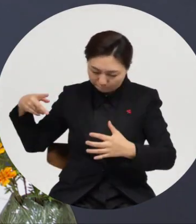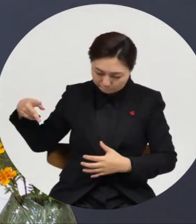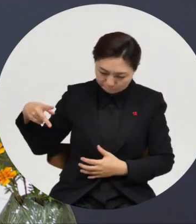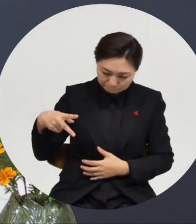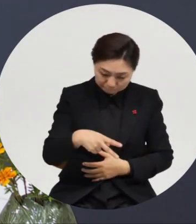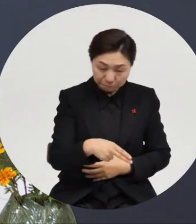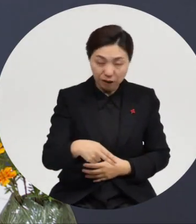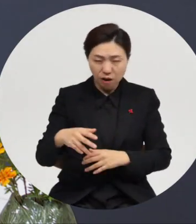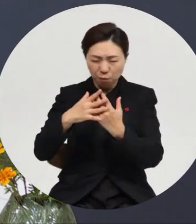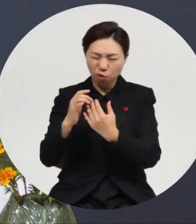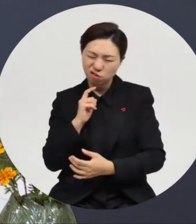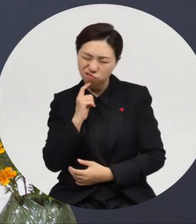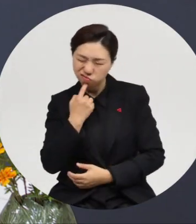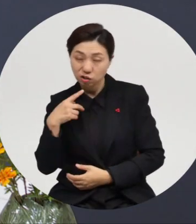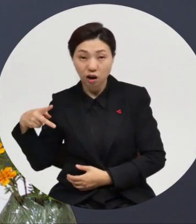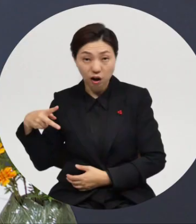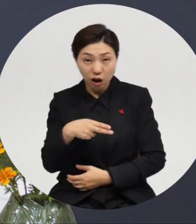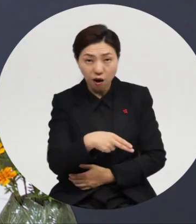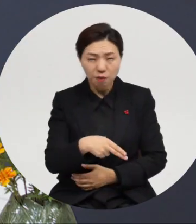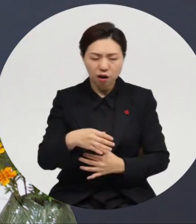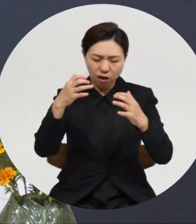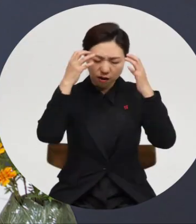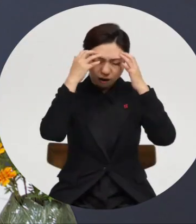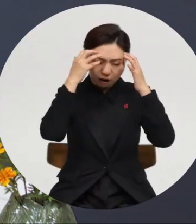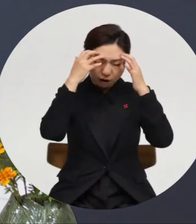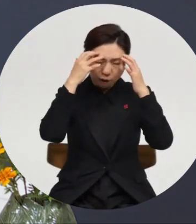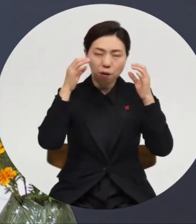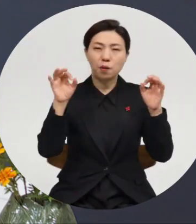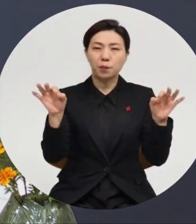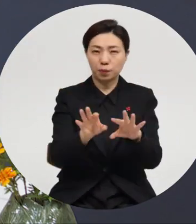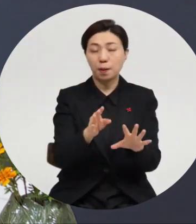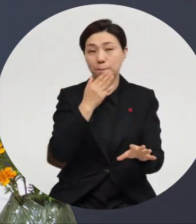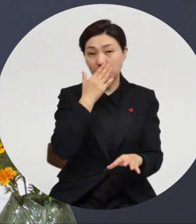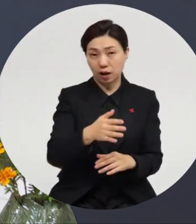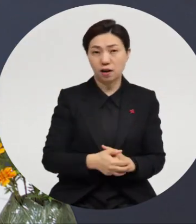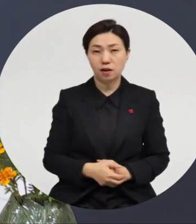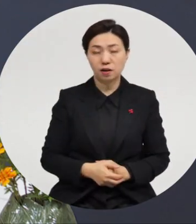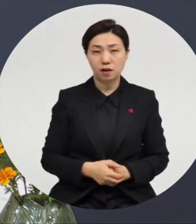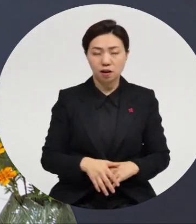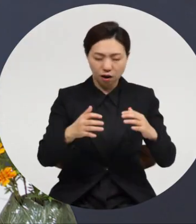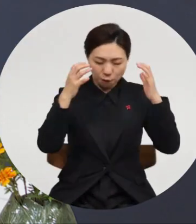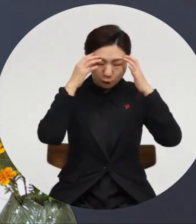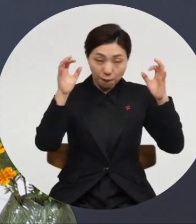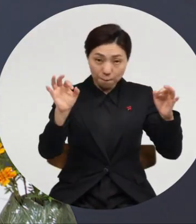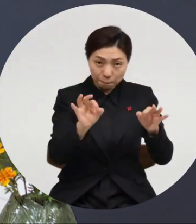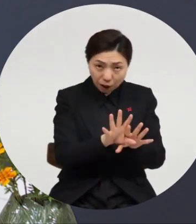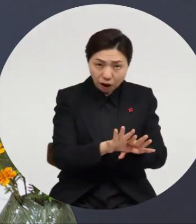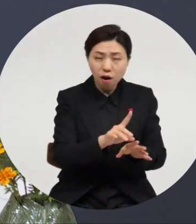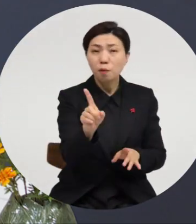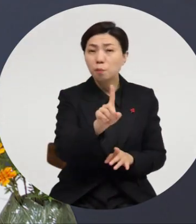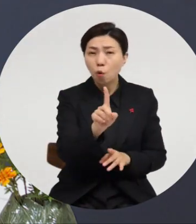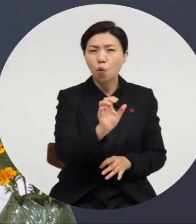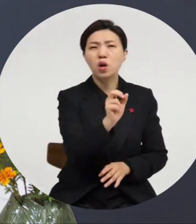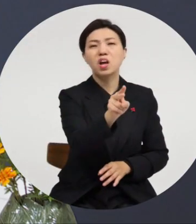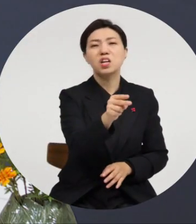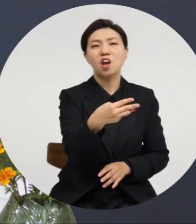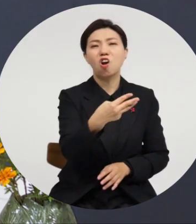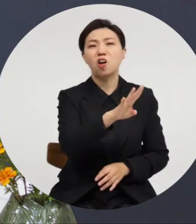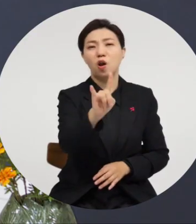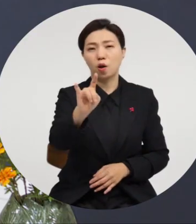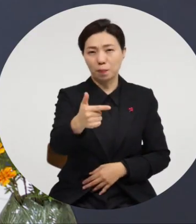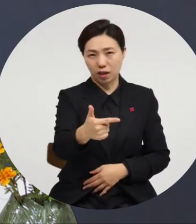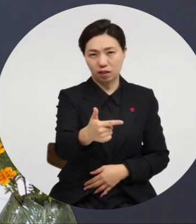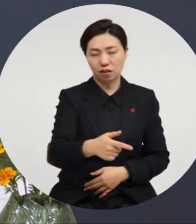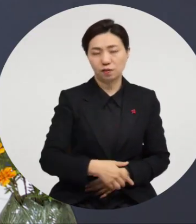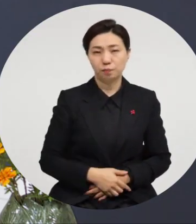때 괴로움으로부터 벗어나게 된다. 이 강의의 요점은 열반으로 간다. 즉